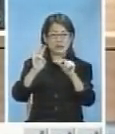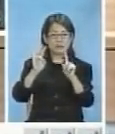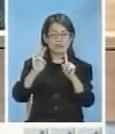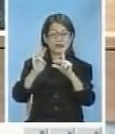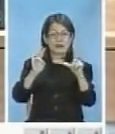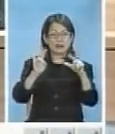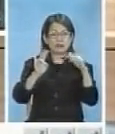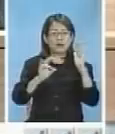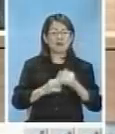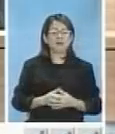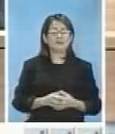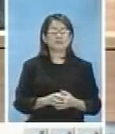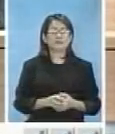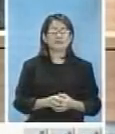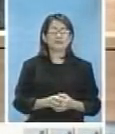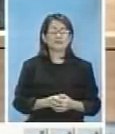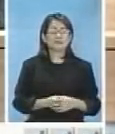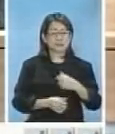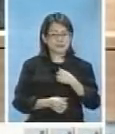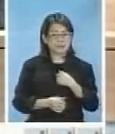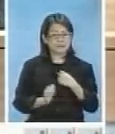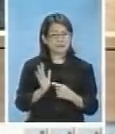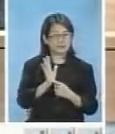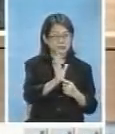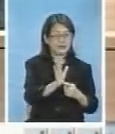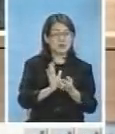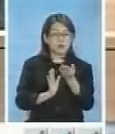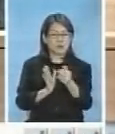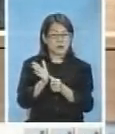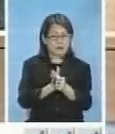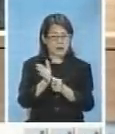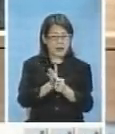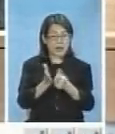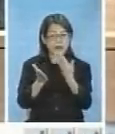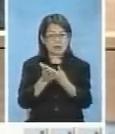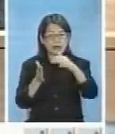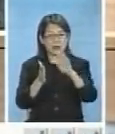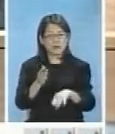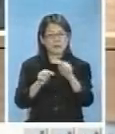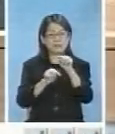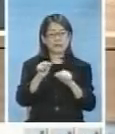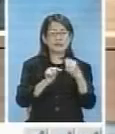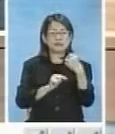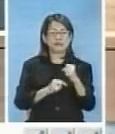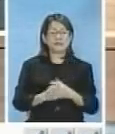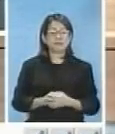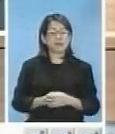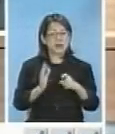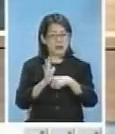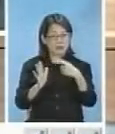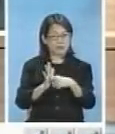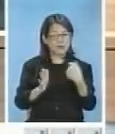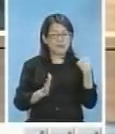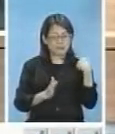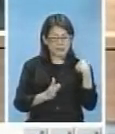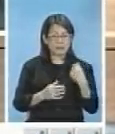76,721 ล้านบาทเศษผมได้ยื่นประยติตัดงบประมาณดังกล่าวลง 10% โดยมีเหตุผล